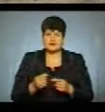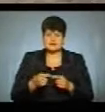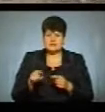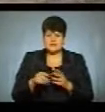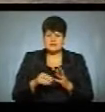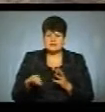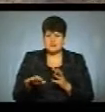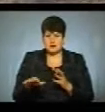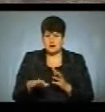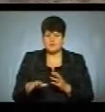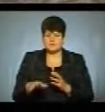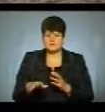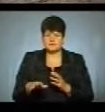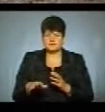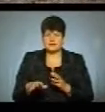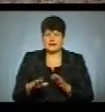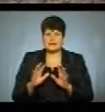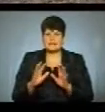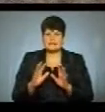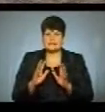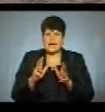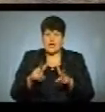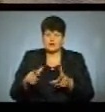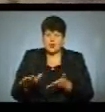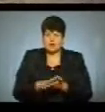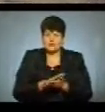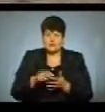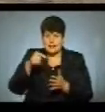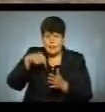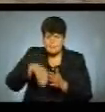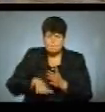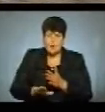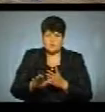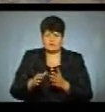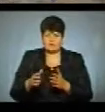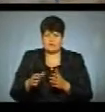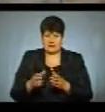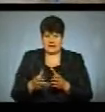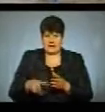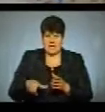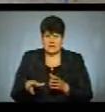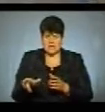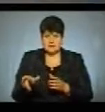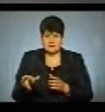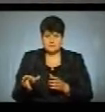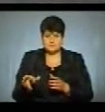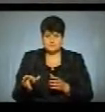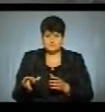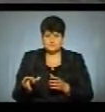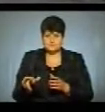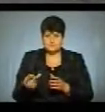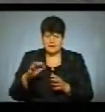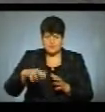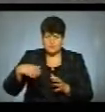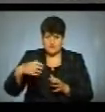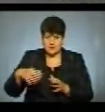це трактори очищали цю всю, поглиблювали цей канал. Ми ж будемо її